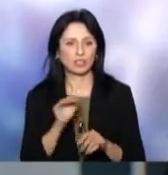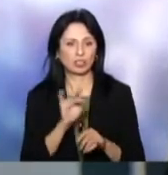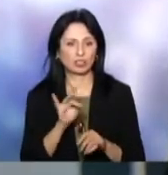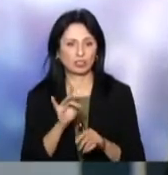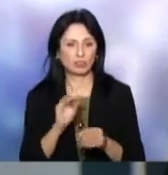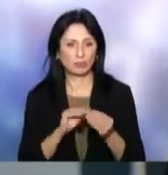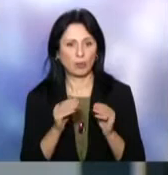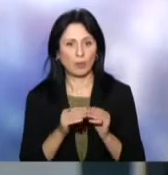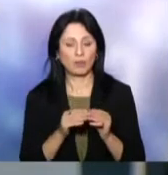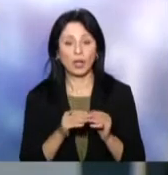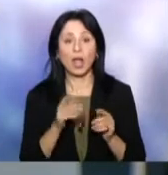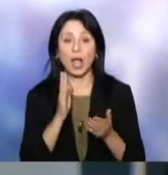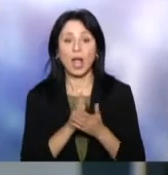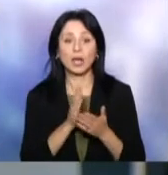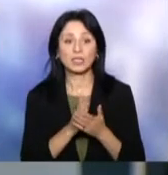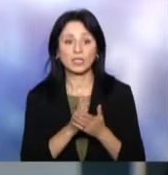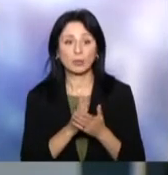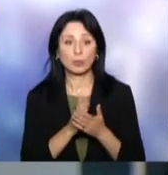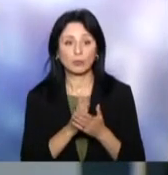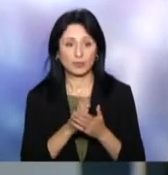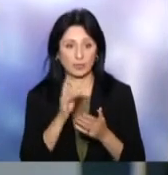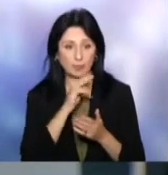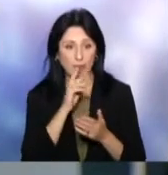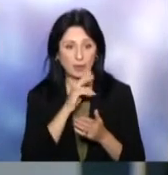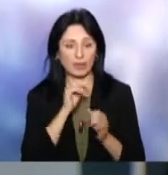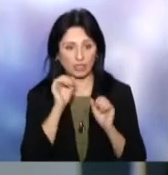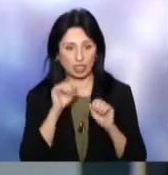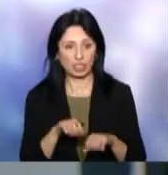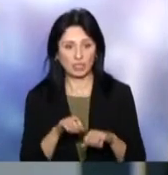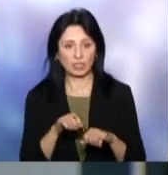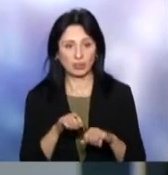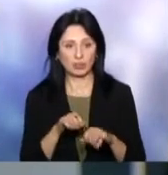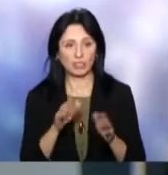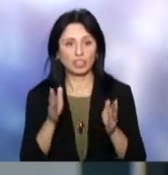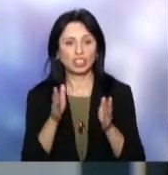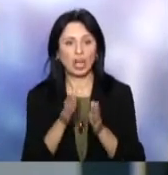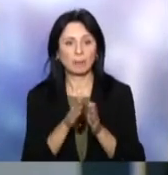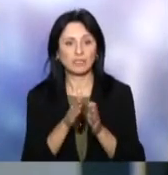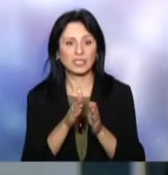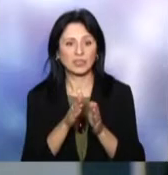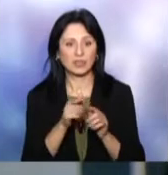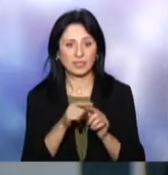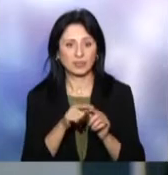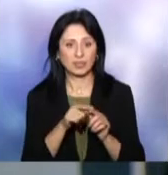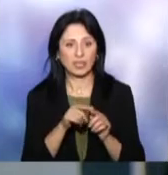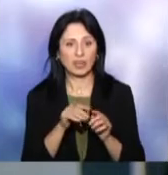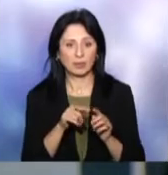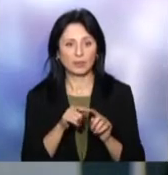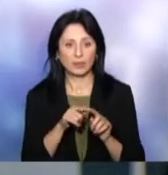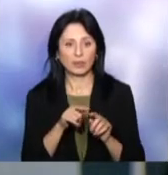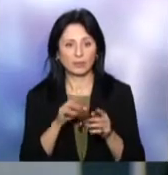პრობლემა. თუმცაღა არსებობს პრეპარატი, რომელმაც შეიძლება შეამციროს და დათრგუნოს არამარტო ფუნქცია,